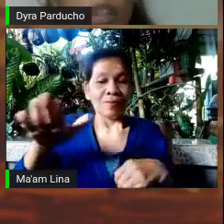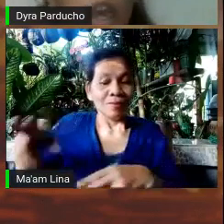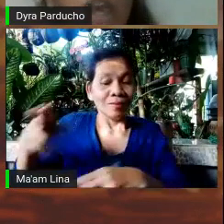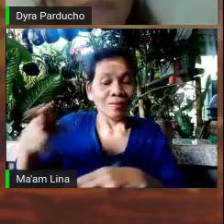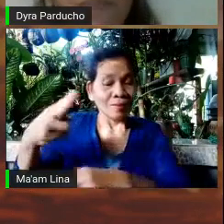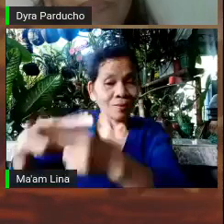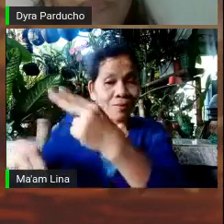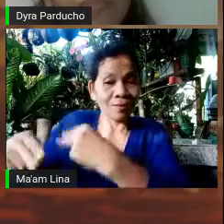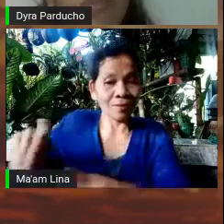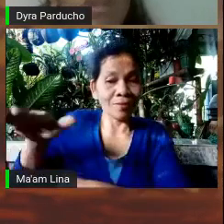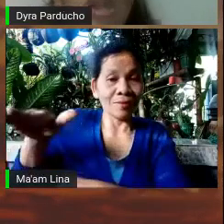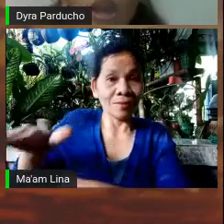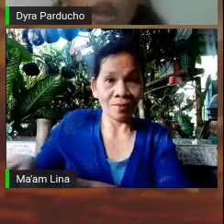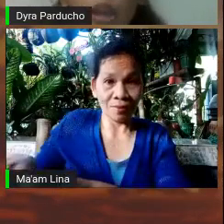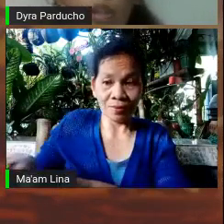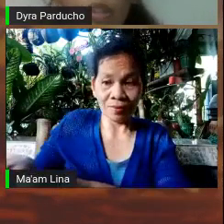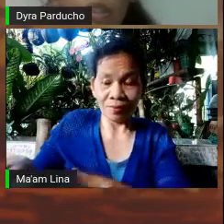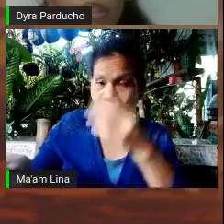po sa